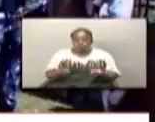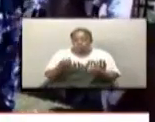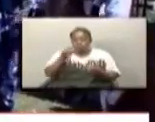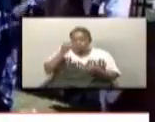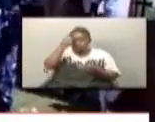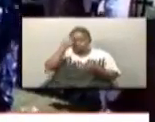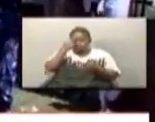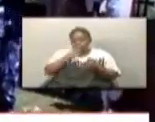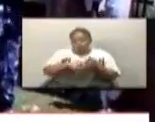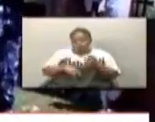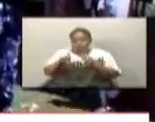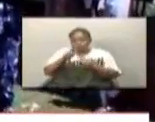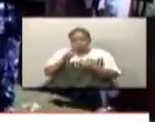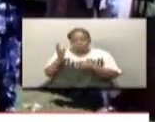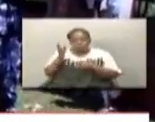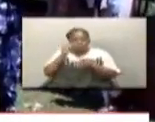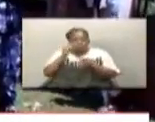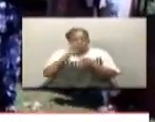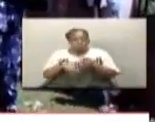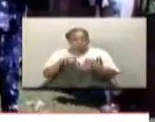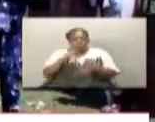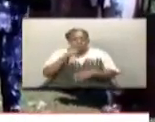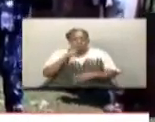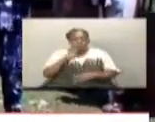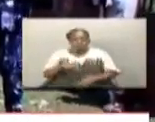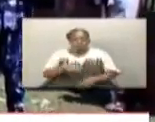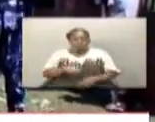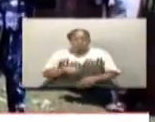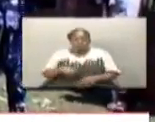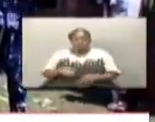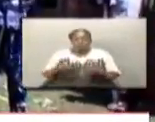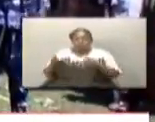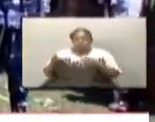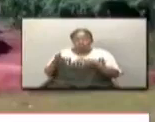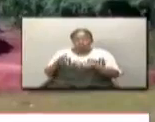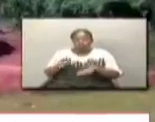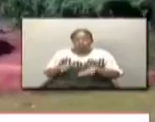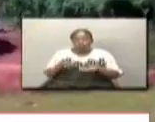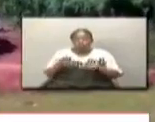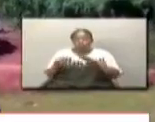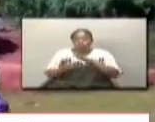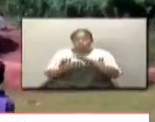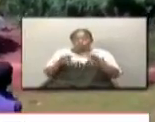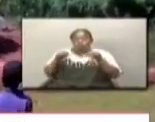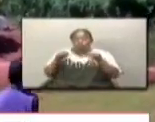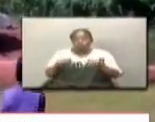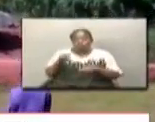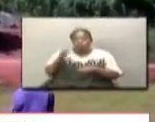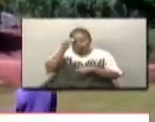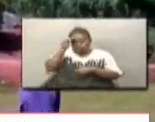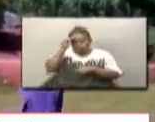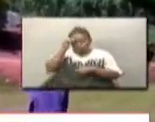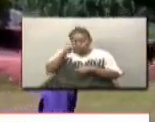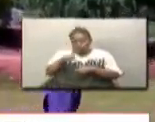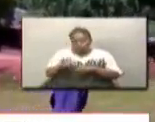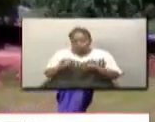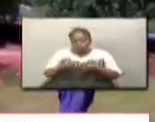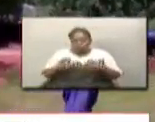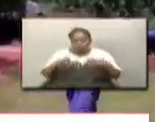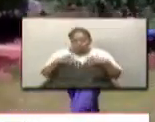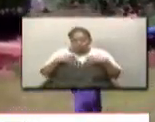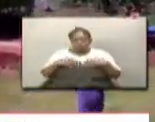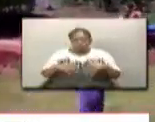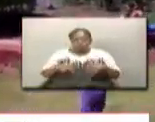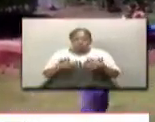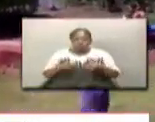Ekyewuunyisiza abatuuze kwe kuwulira nti ate Ssaalongo Ssemambo attiddwa mu bukambwe. Poliisi okuva e Kasanga gy'etuuse ne yeekebejja omulambo nga